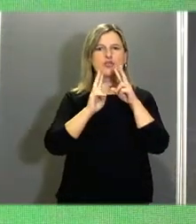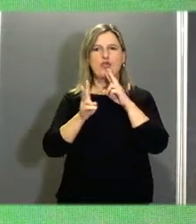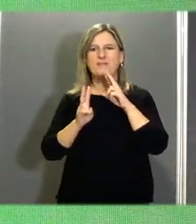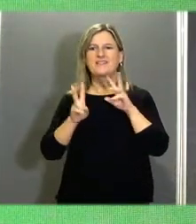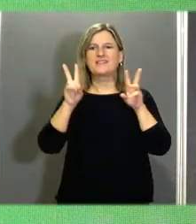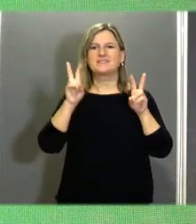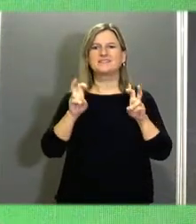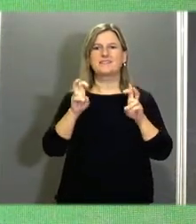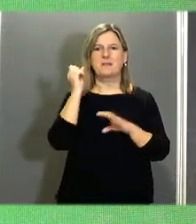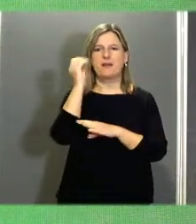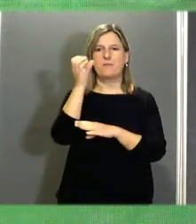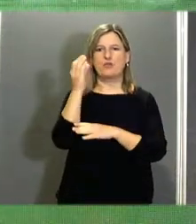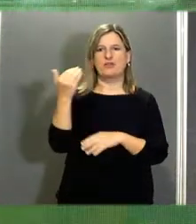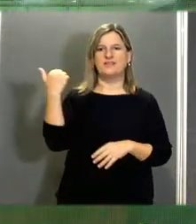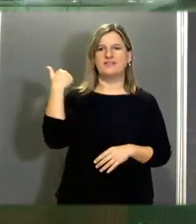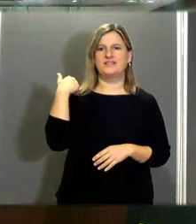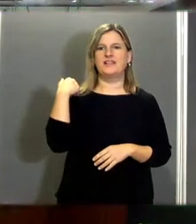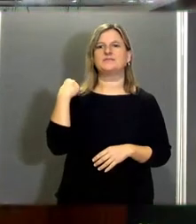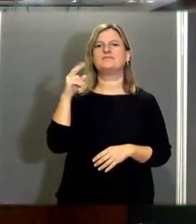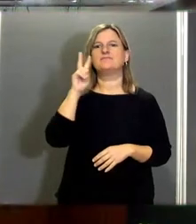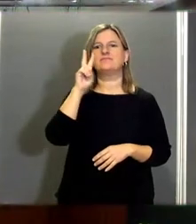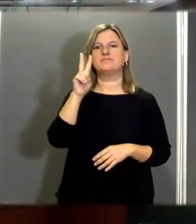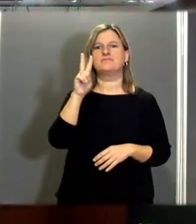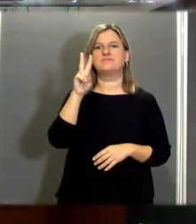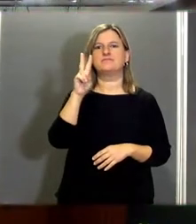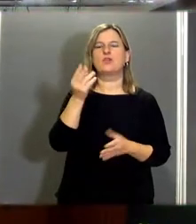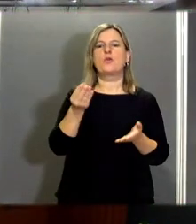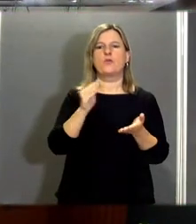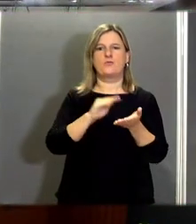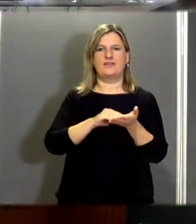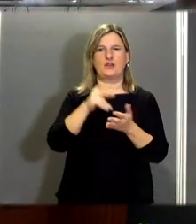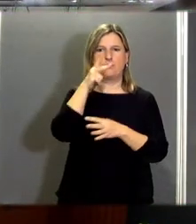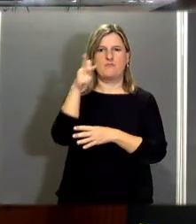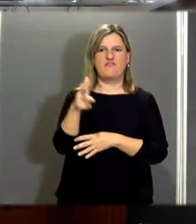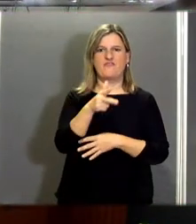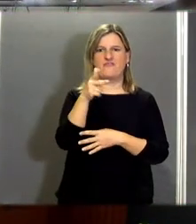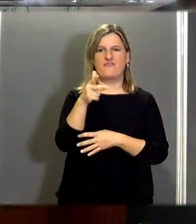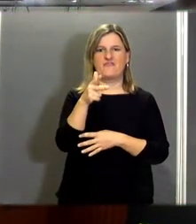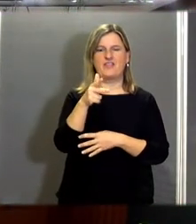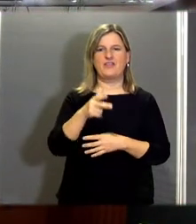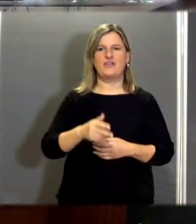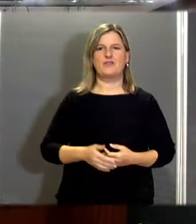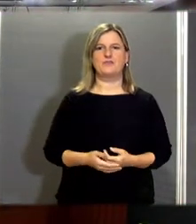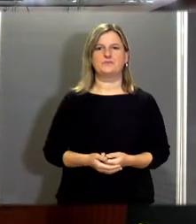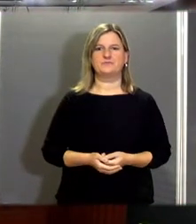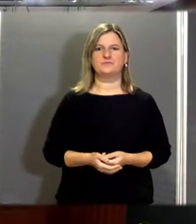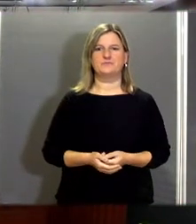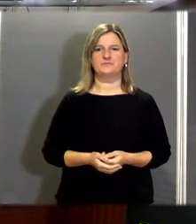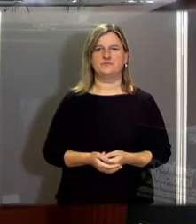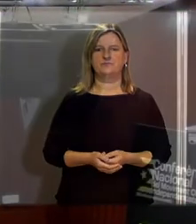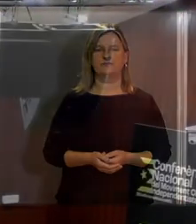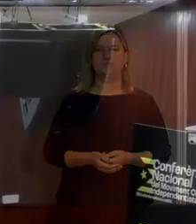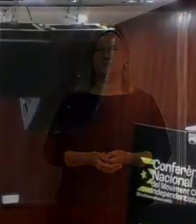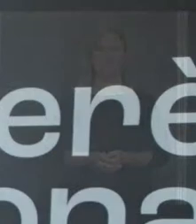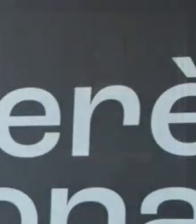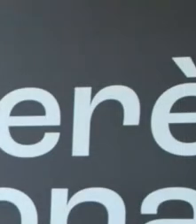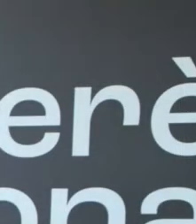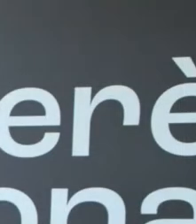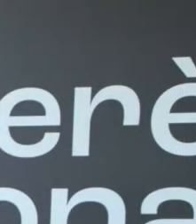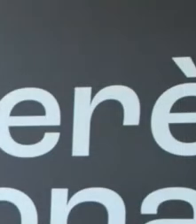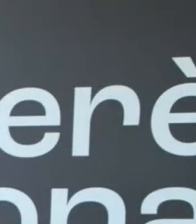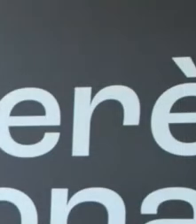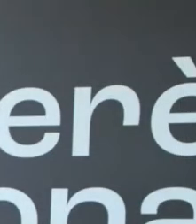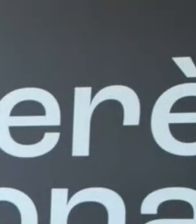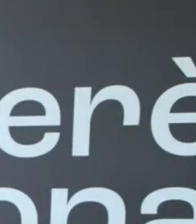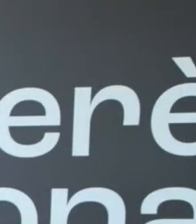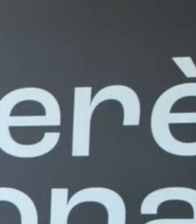d'ahir. Veiem un altre vídeo. El procés sempre ha avançat quan la societat civil s'ha